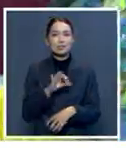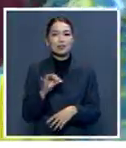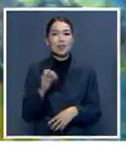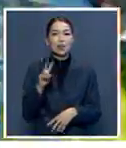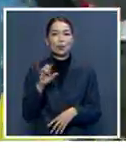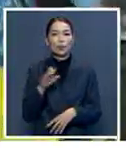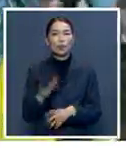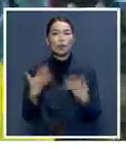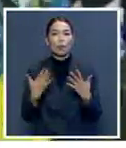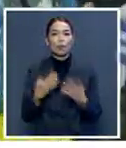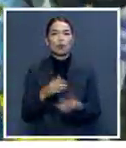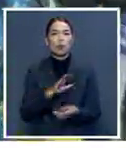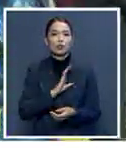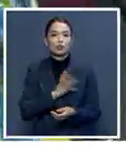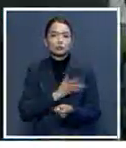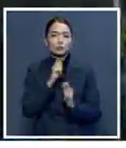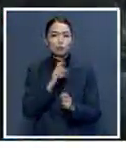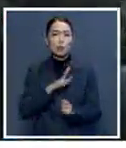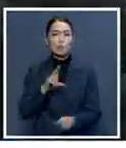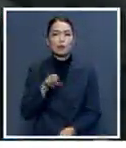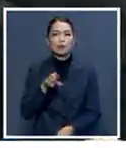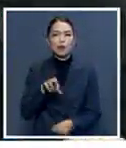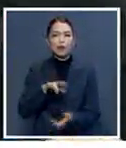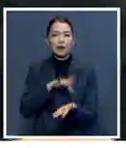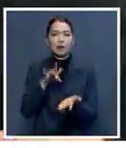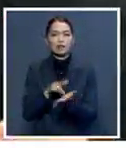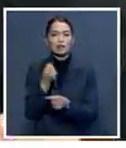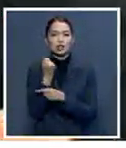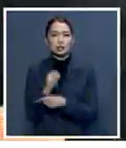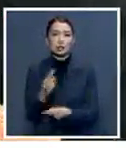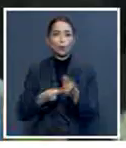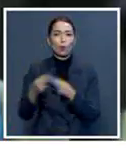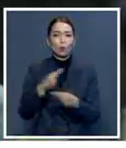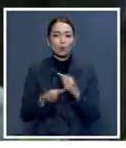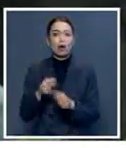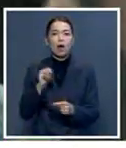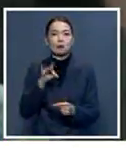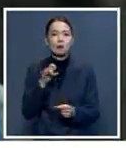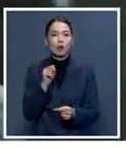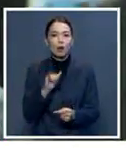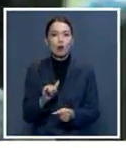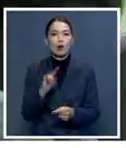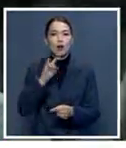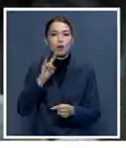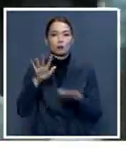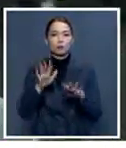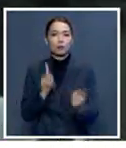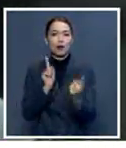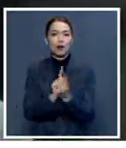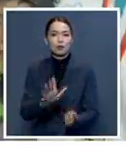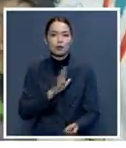жүлдені қанжығасына байлады. Паттайя қаласынан жеңіспен оралған спортшыларды жерлестері Атырау халықаралық әуежайынан қарсы алды.